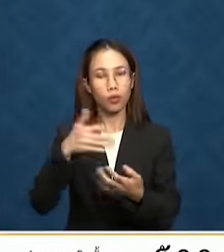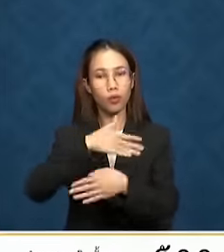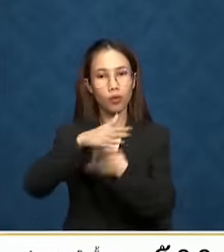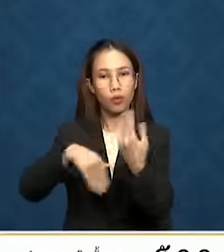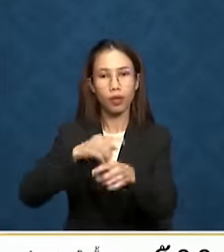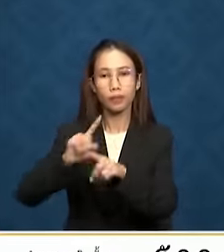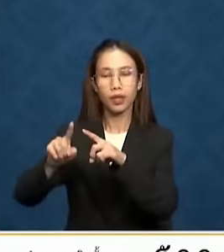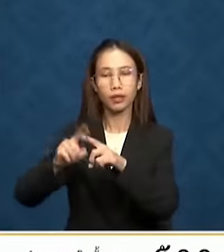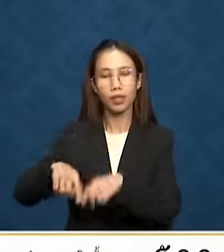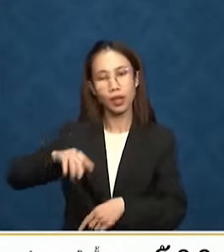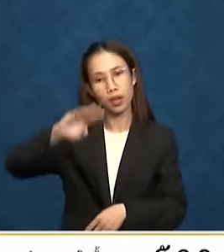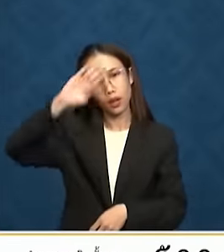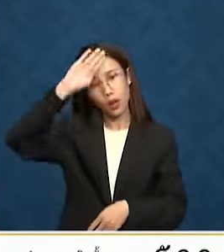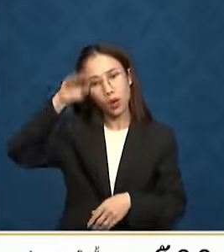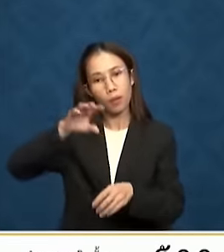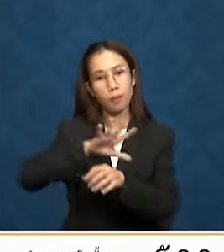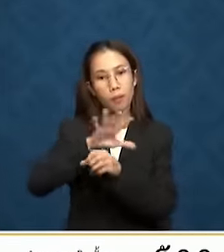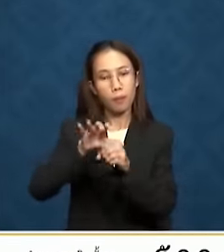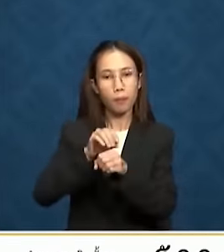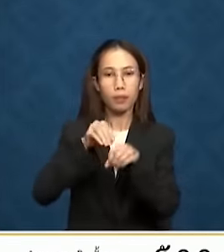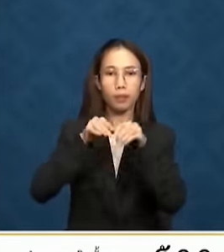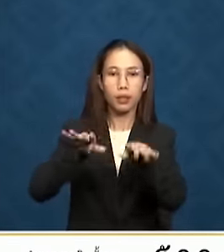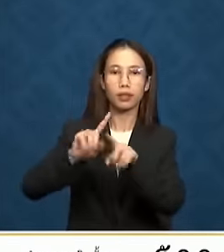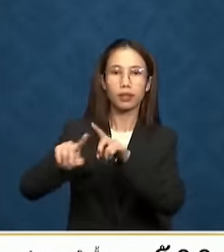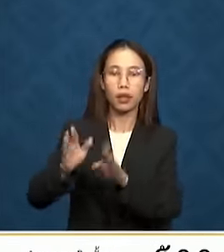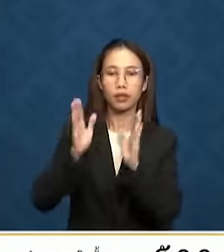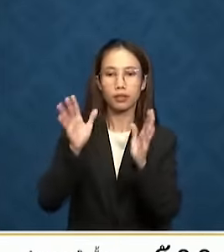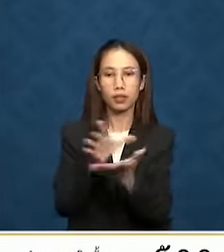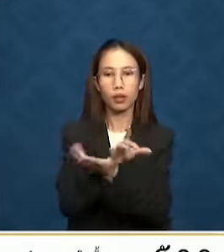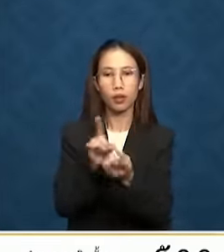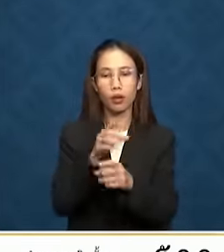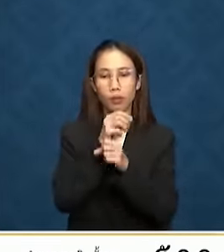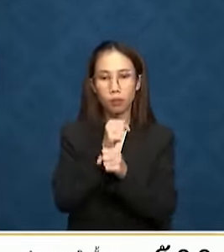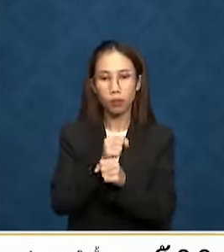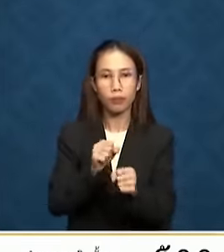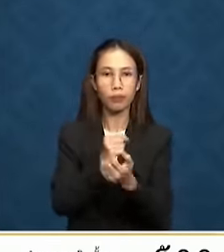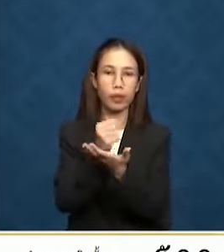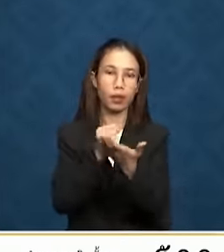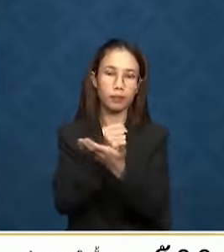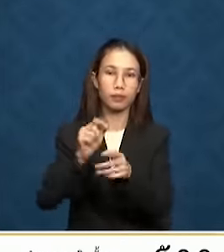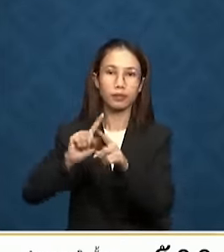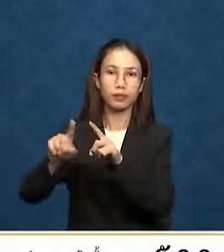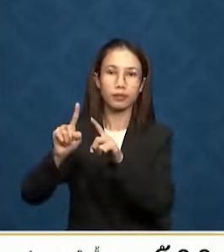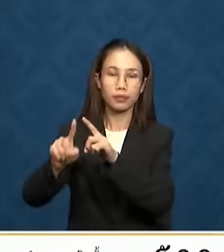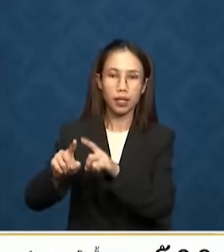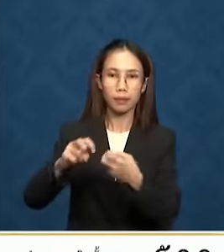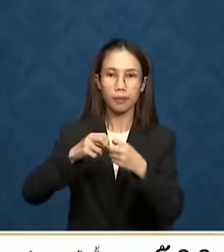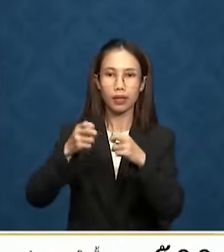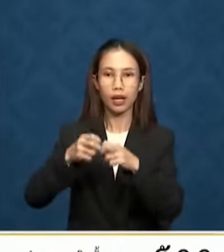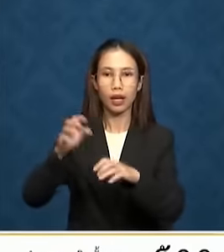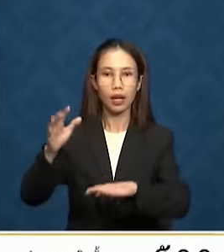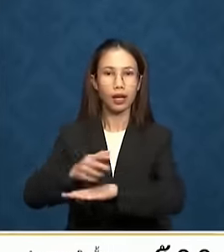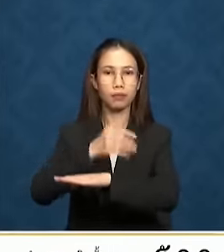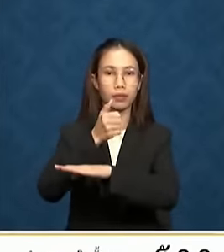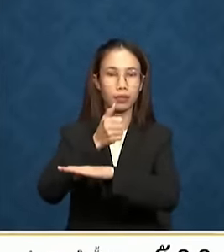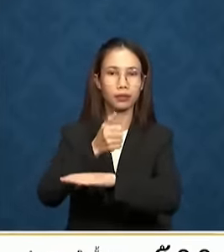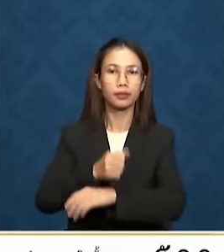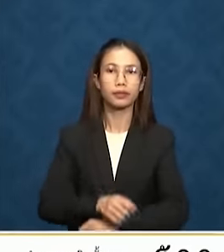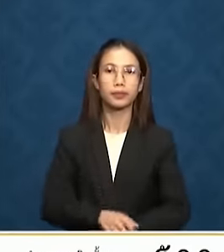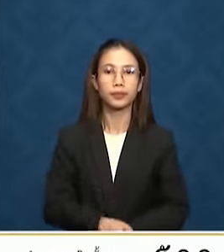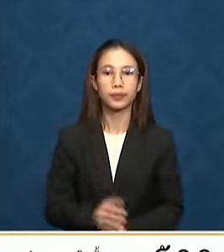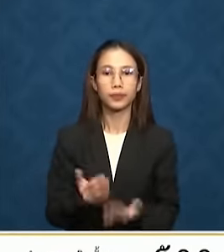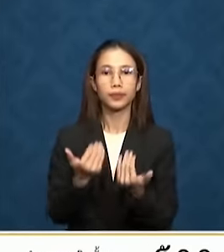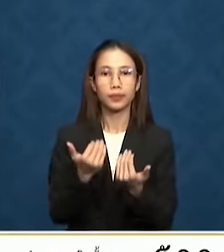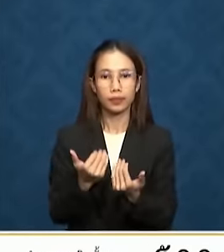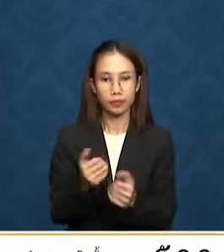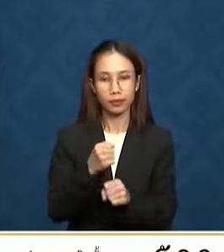เรื่องของโรคระบาดไม่ว่าจะเป็นเรื่องของสังคมสูงวัยไม่ว่าจะเป็นเรื่องของยาเสพติดไม่ว่าจะเป็นวิกฤตทางการเมืองและในขณะเดียว